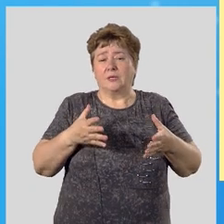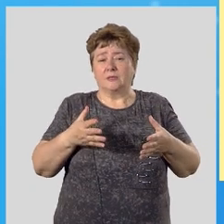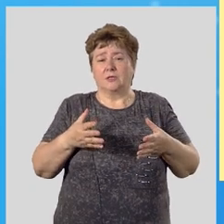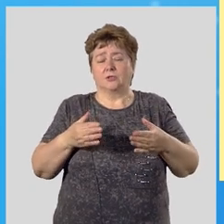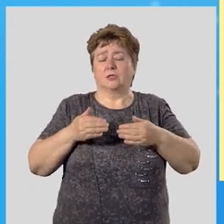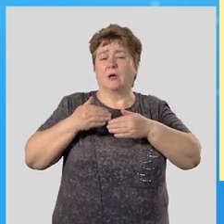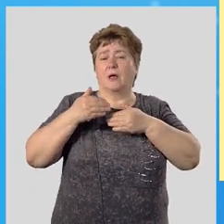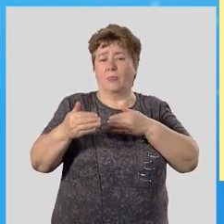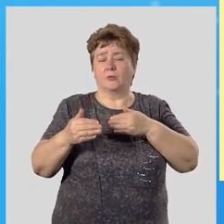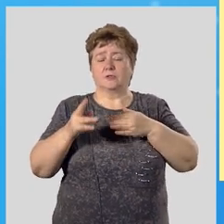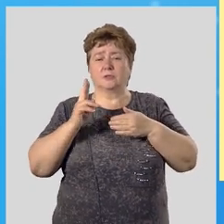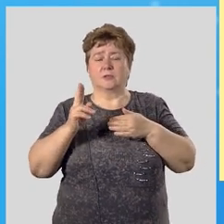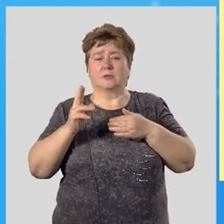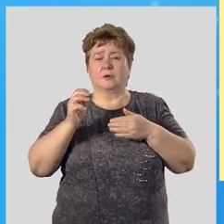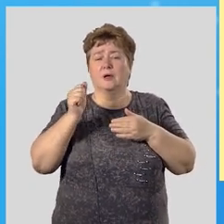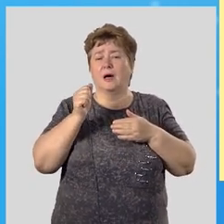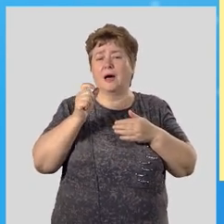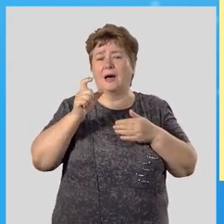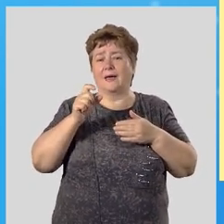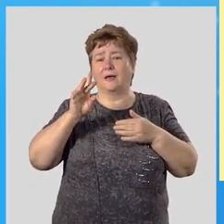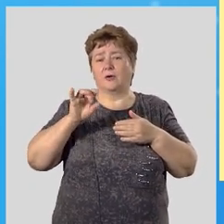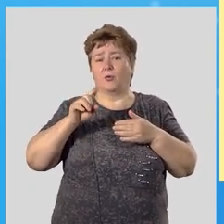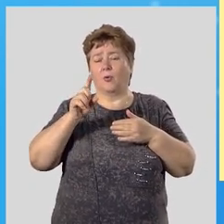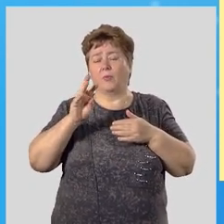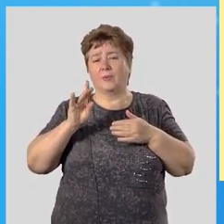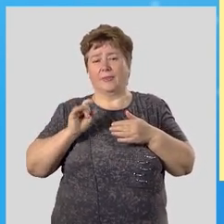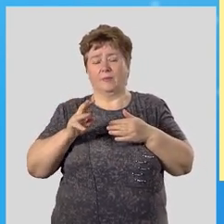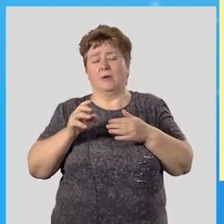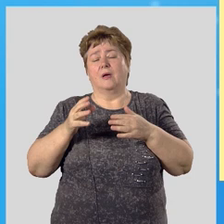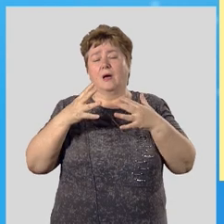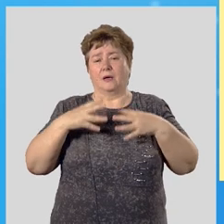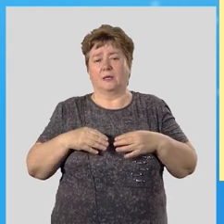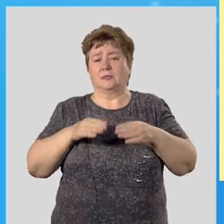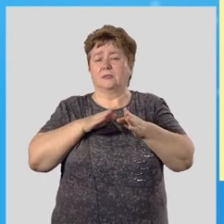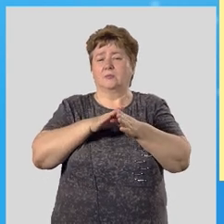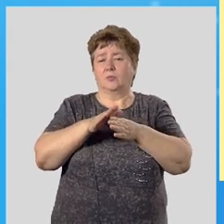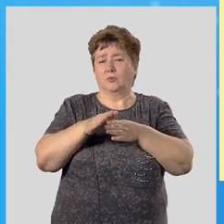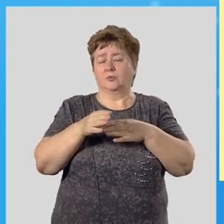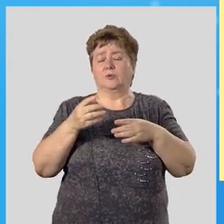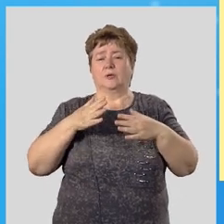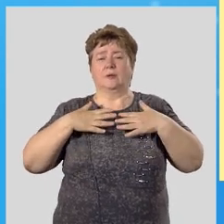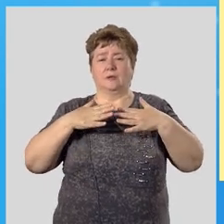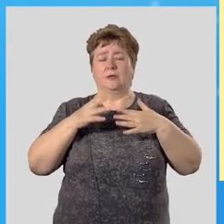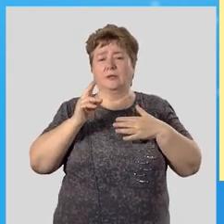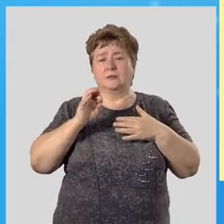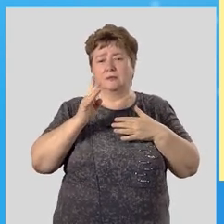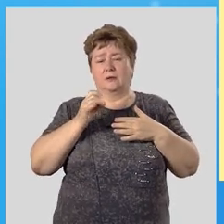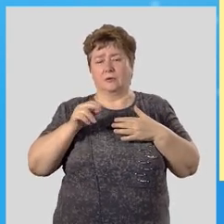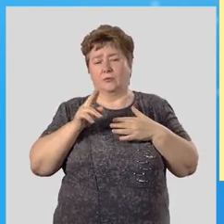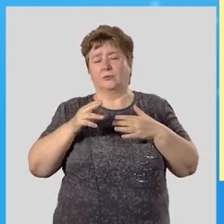Простейшие относятся к аэробным организмам и используют для дыхания